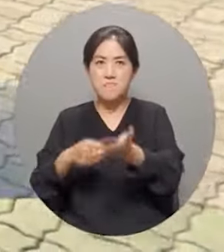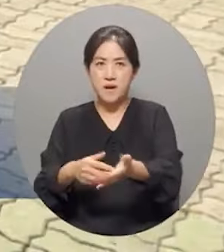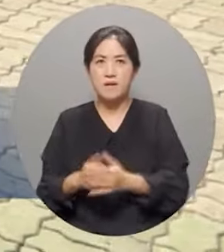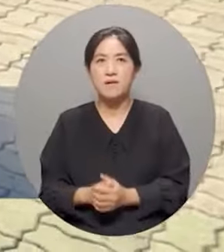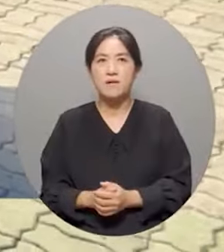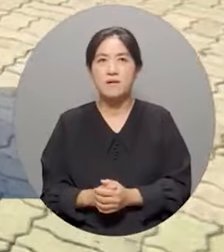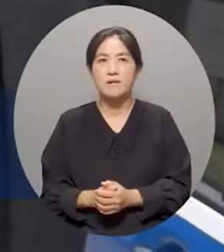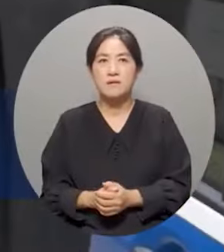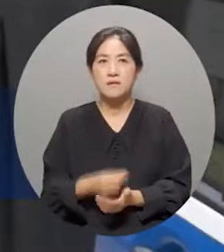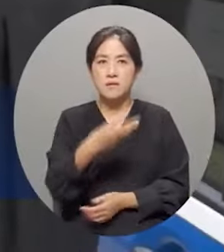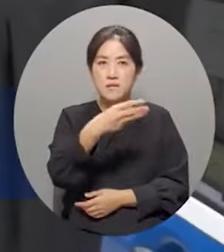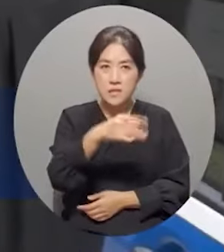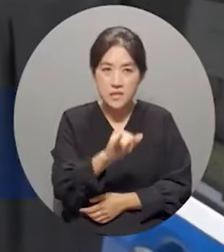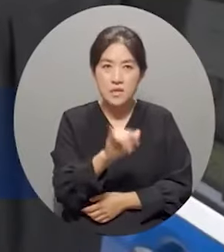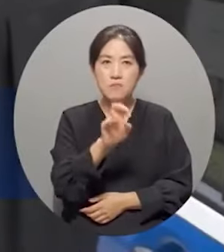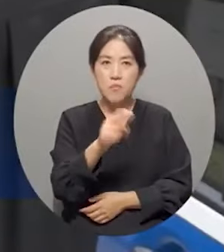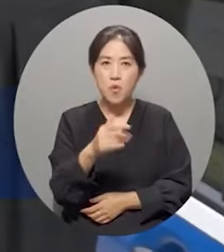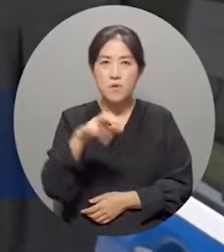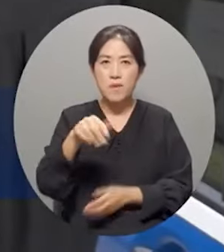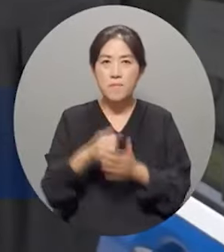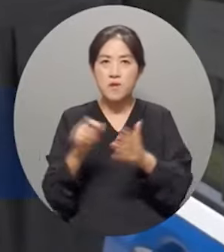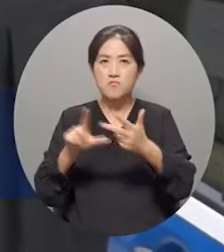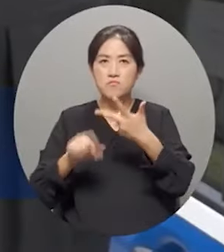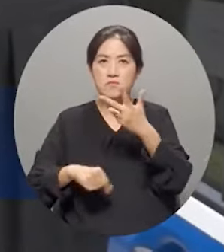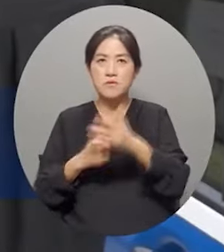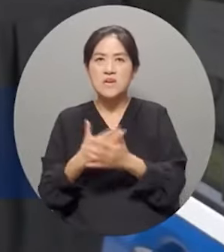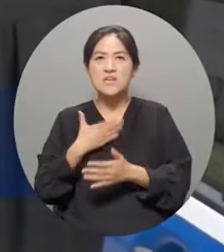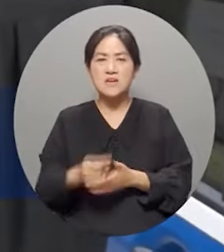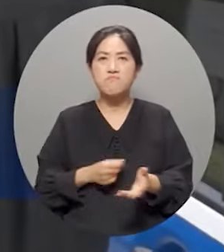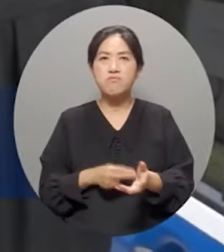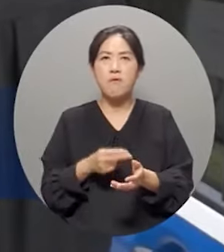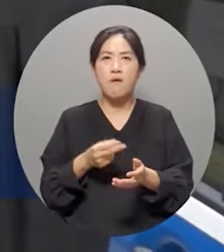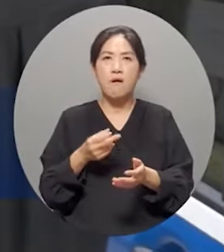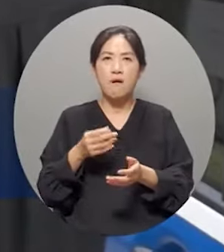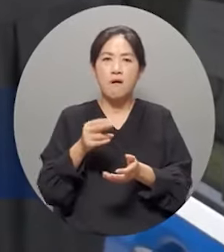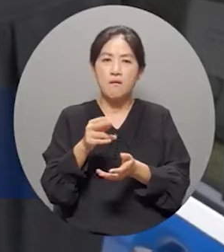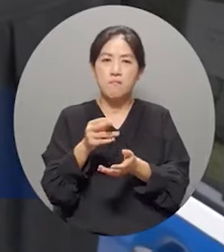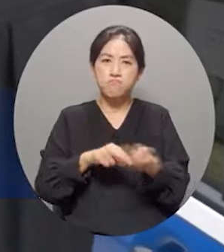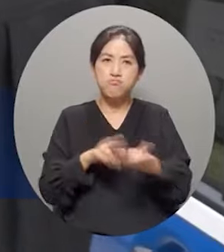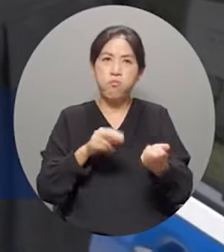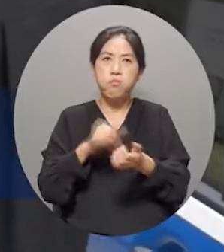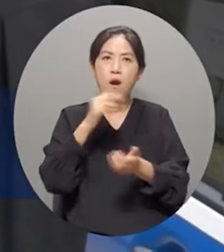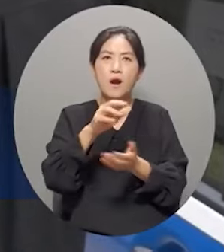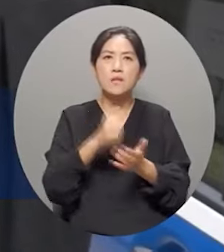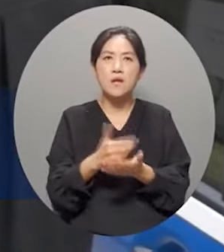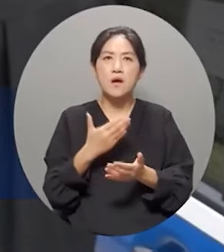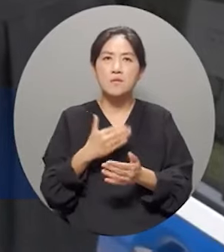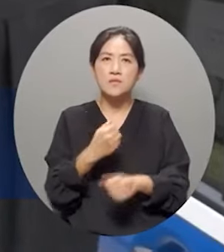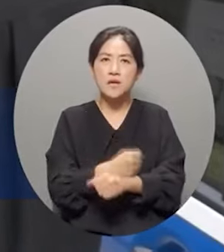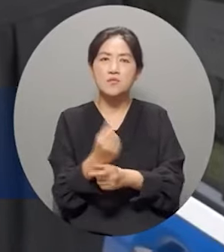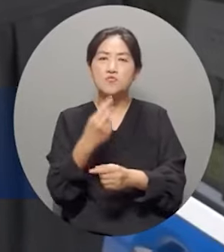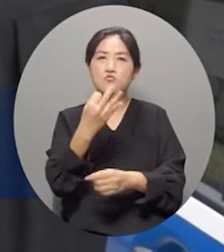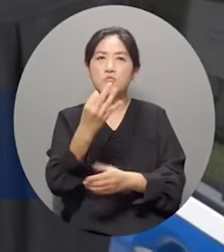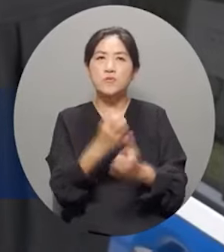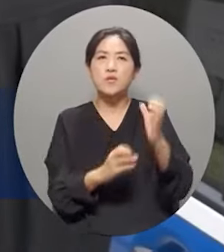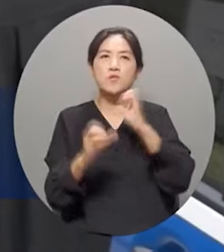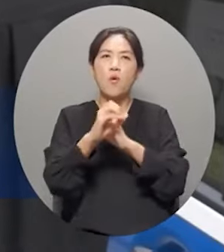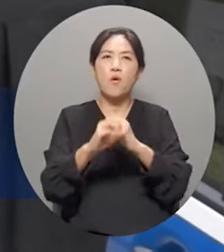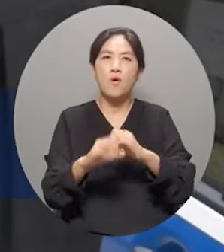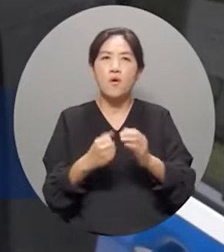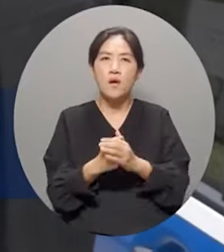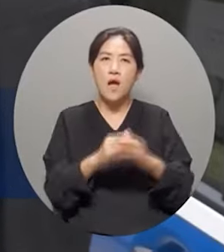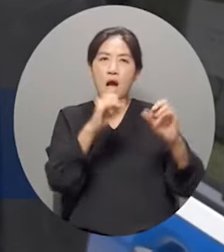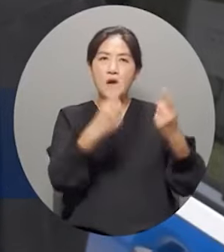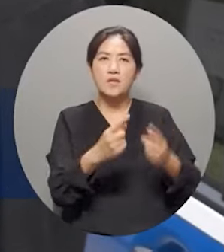특히 6, 7월달에 엄청난 매출을 일으켰습니다. 고의적으로 자기네들이 받는 수수료보다 더 많은 DC를